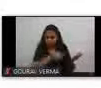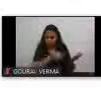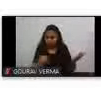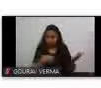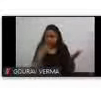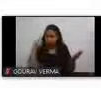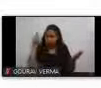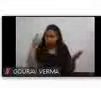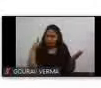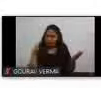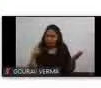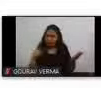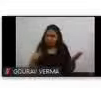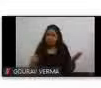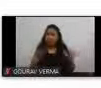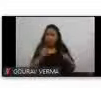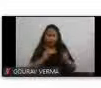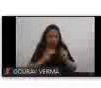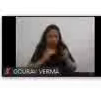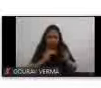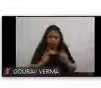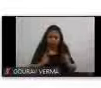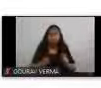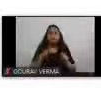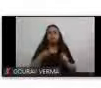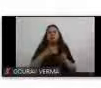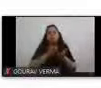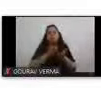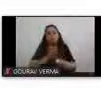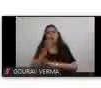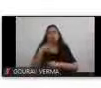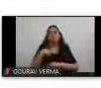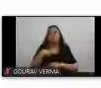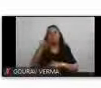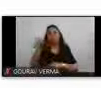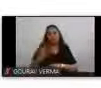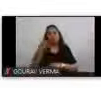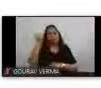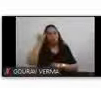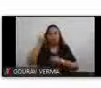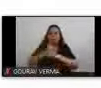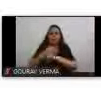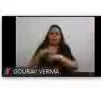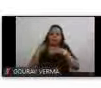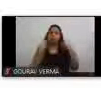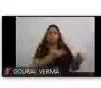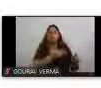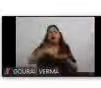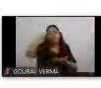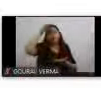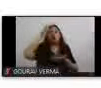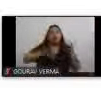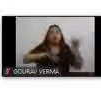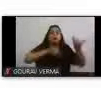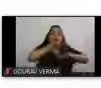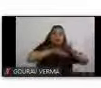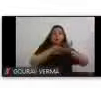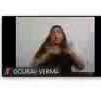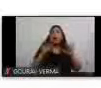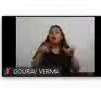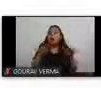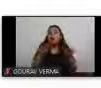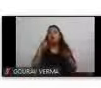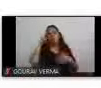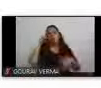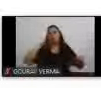This will also help to ensure that the child makes most of the sight they have. Maximum utility of vision, मतलब